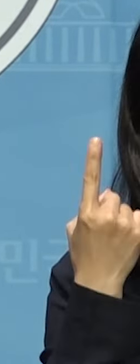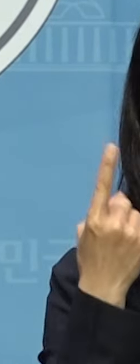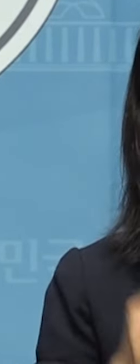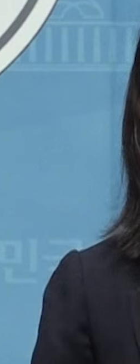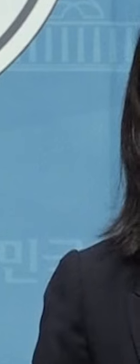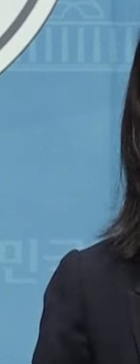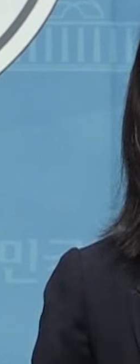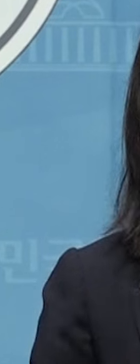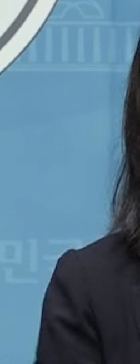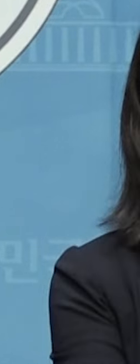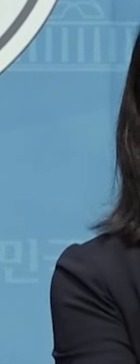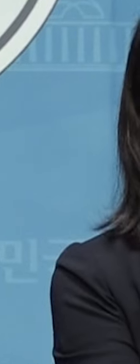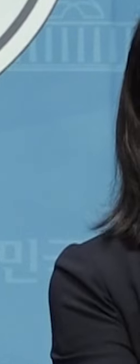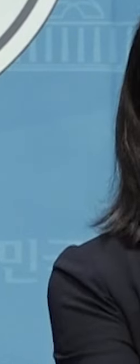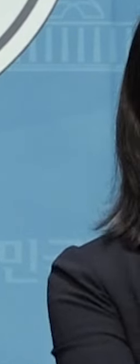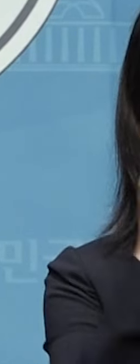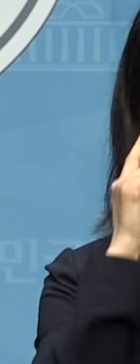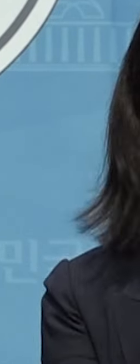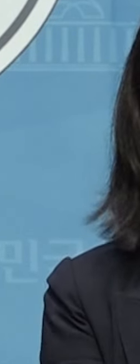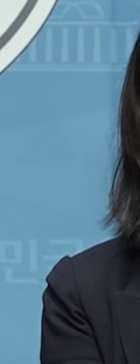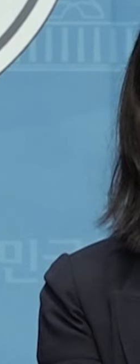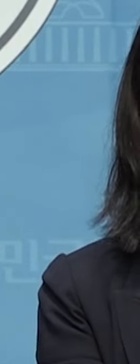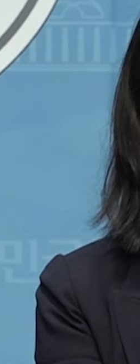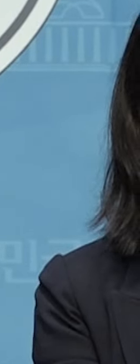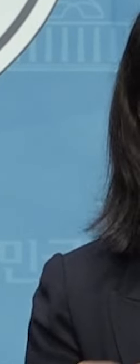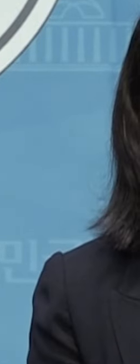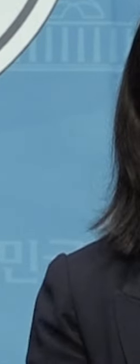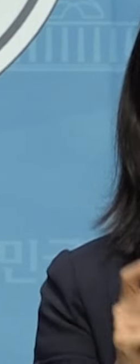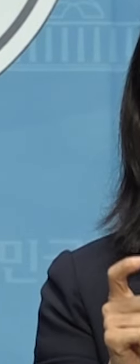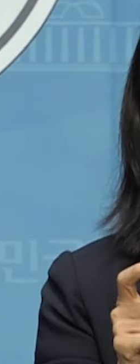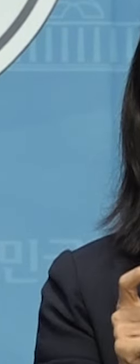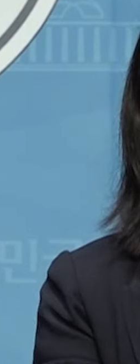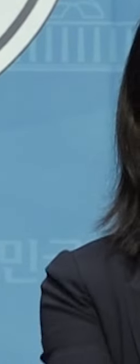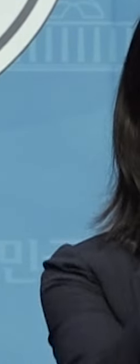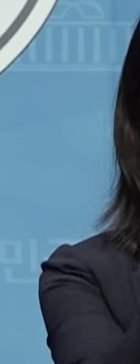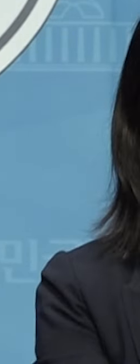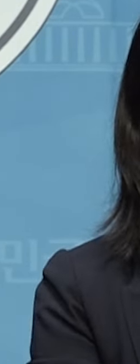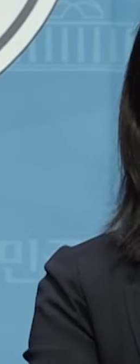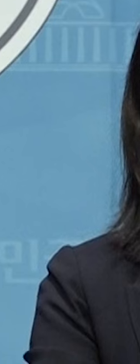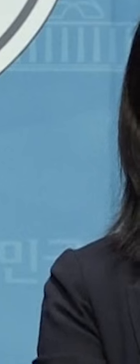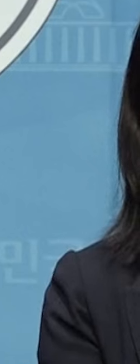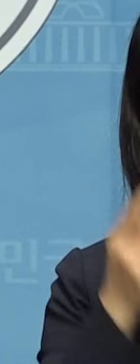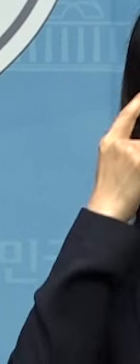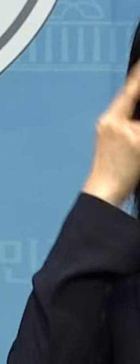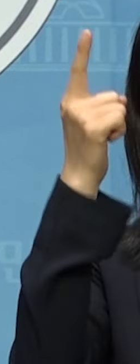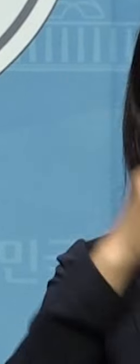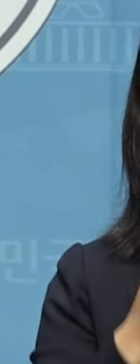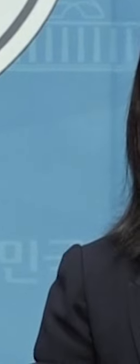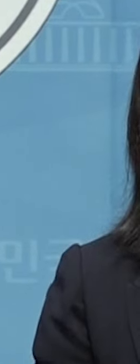그간 여당인 국민의임이 반대해 온 주요 쟁점에 대해 대안을 마련했습니다